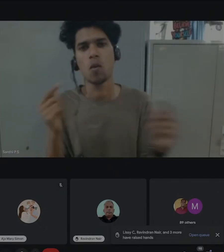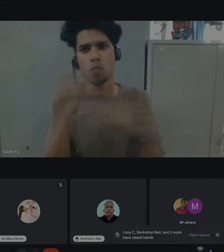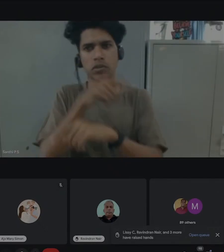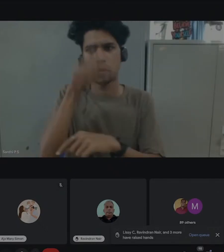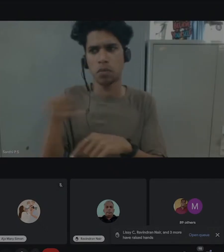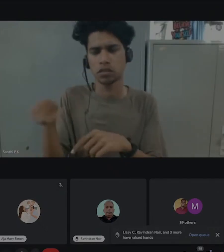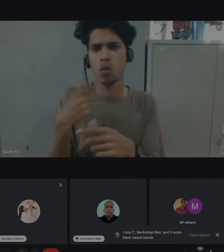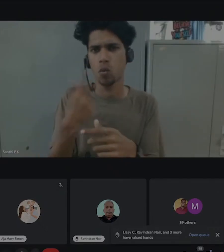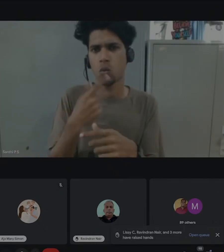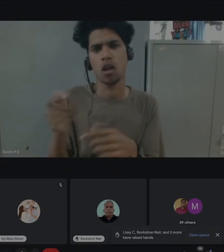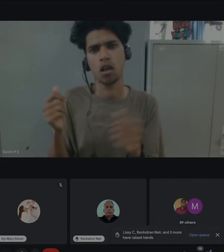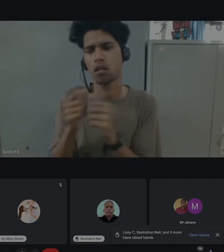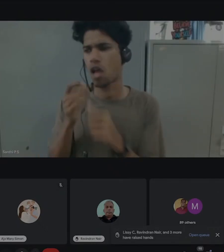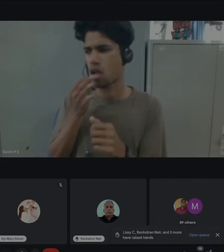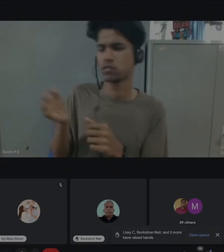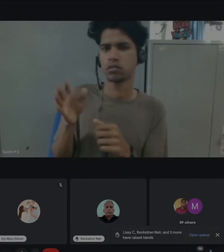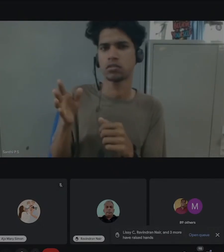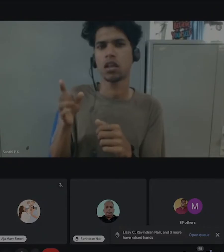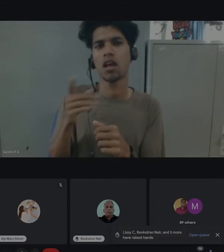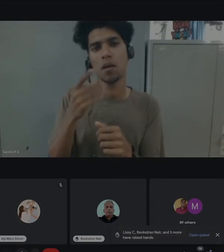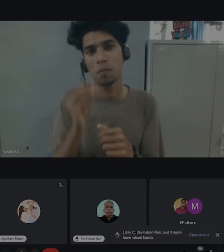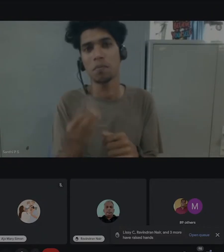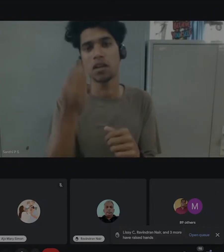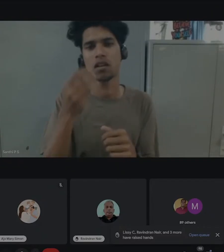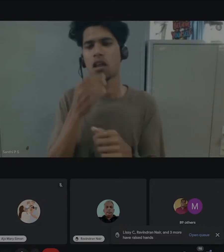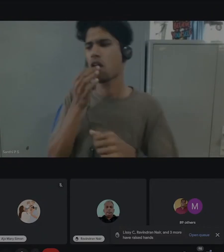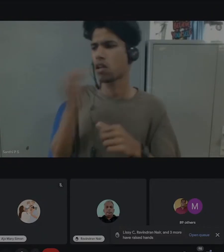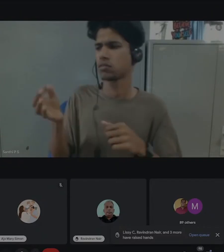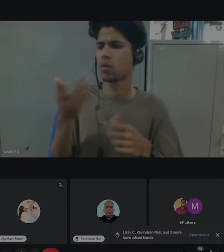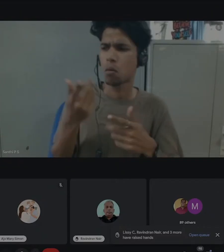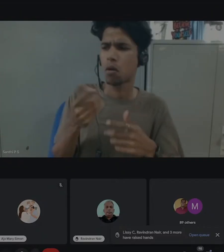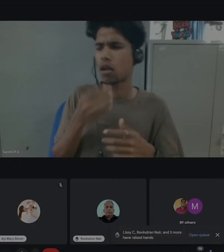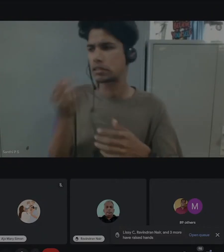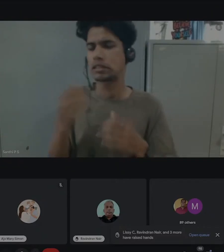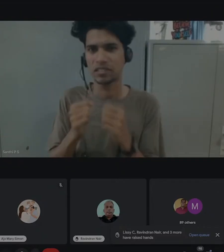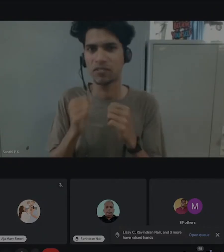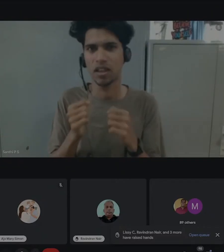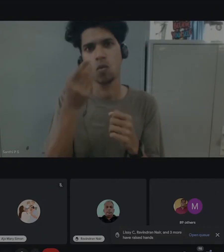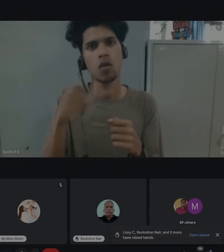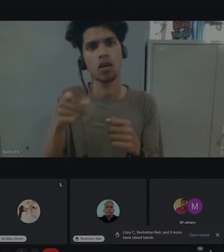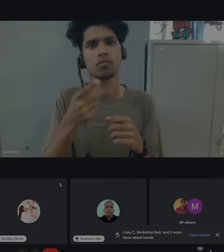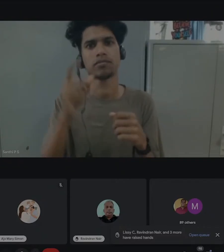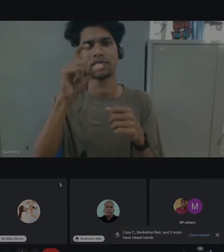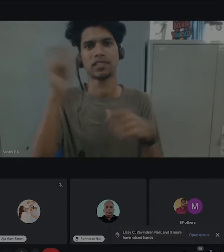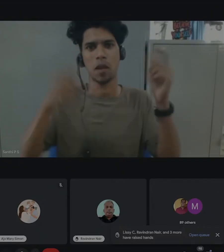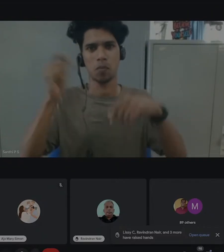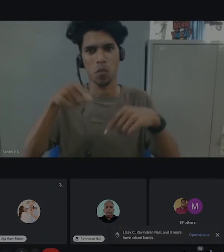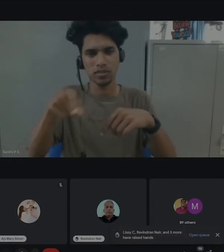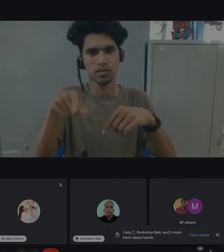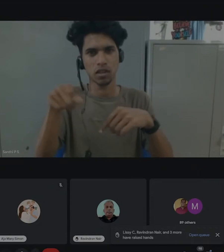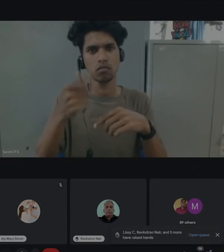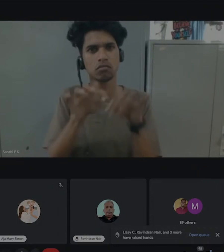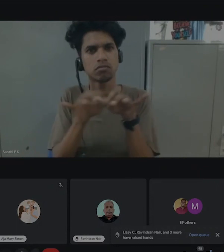പാർട്ട്ണറുമായിട്ട് പറയാൻ വായ കൊണ്ട് തന്നെ പറയണം എന്നില്ലല്ലോ. അത് പറയാനായിരിക്കും നമുക്ക് ബുദ്ധിമുട്ട്. ഇപ്പൊ ഈ ചാറ്റ് ബോക്സിൽ നമ്മൾ ടൈപ്പ് ചെയ്യുന്നു, അതുപോലെ ഒരു